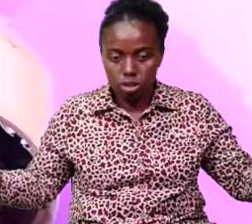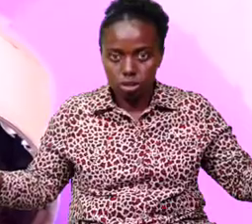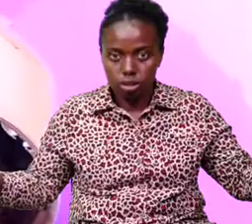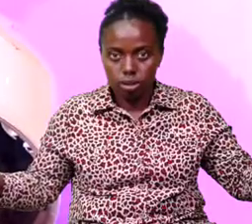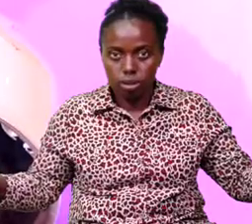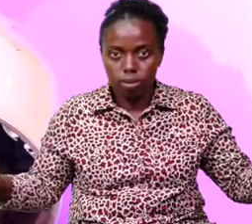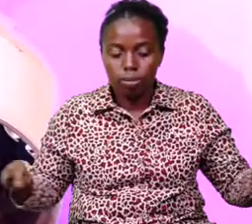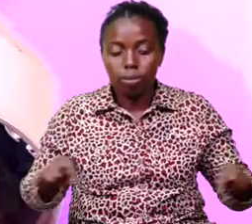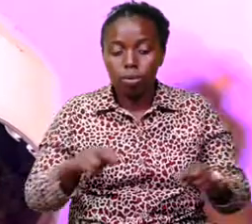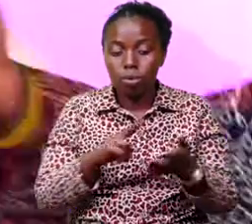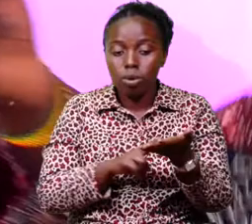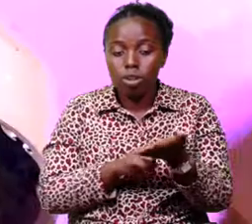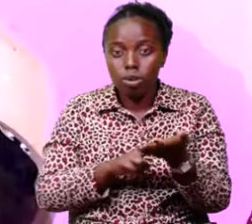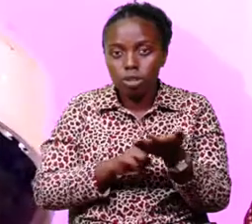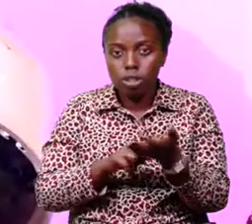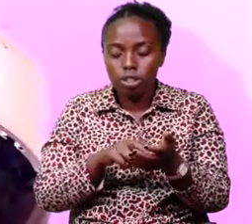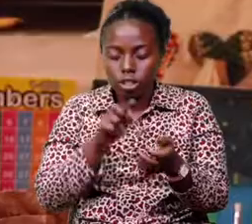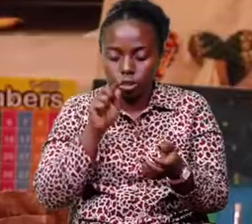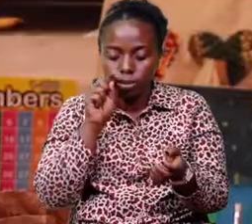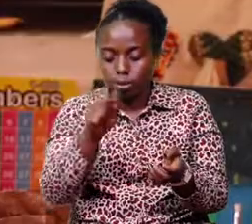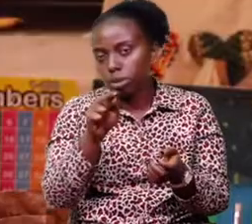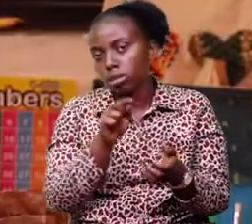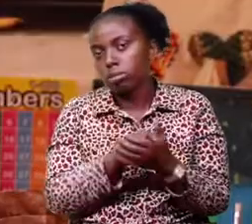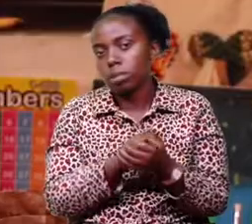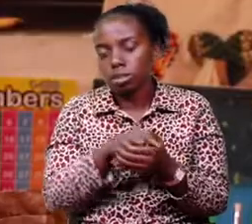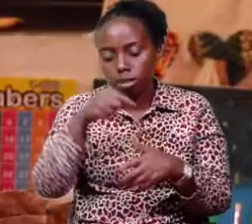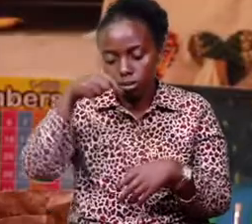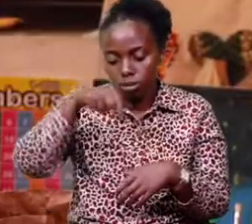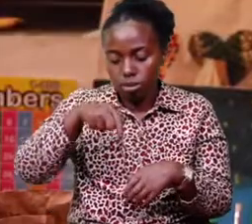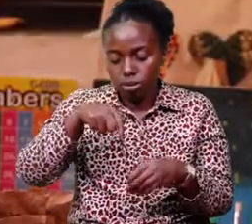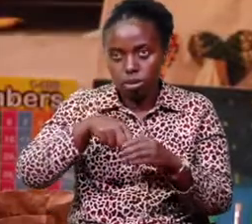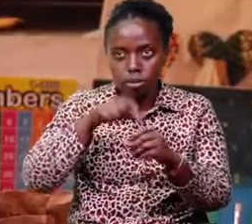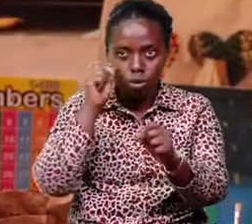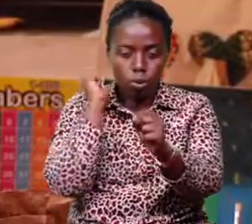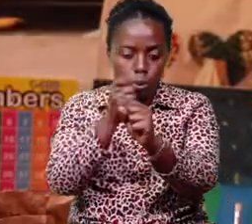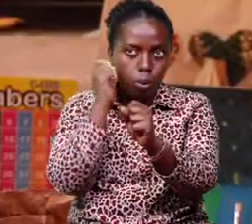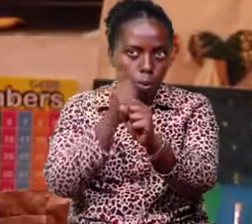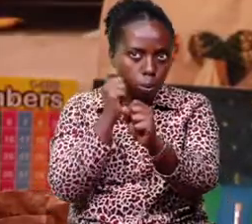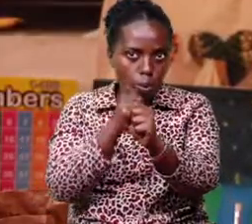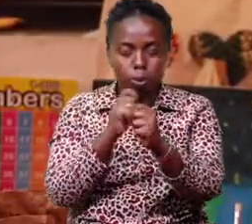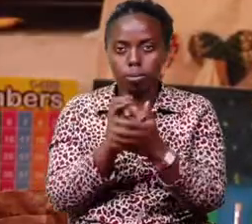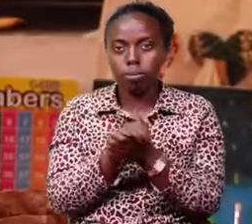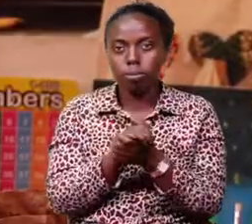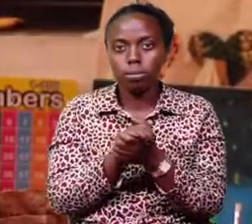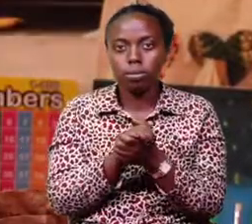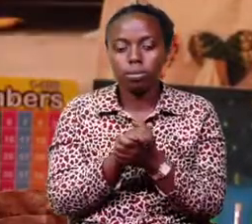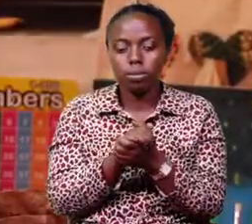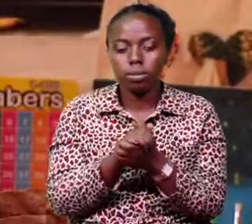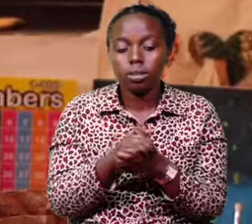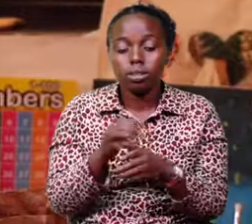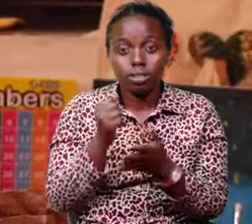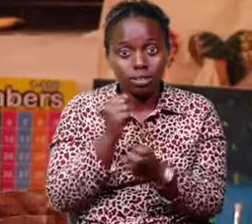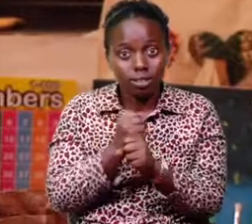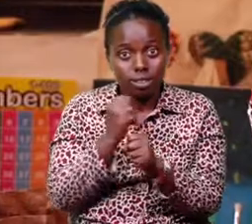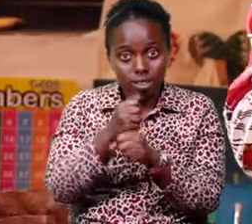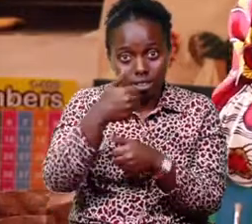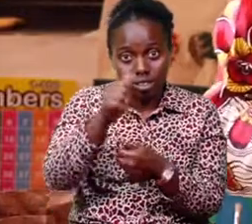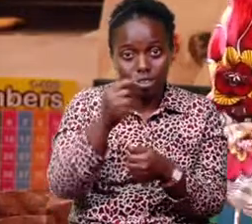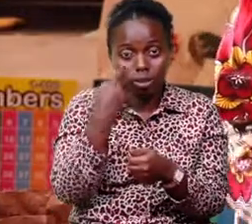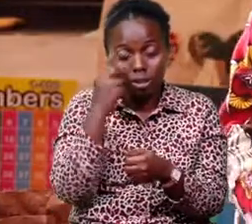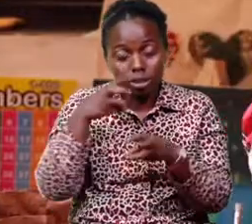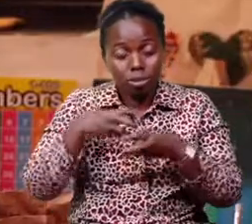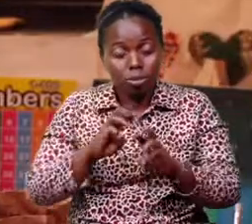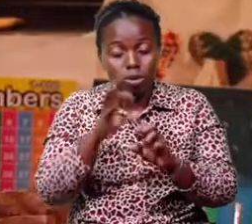ugakoresha n'umusumari. Reba, urusinga n'umusumari. Noneho ubwo akazi nakawe, tukareba ibyo